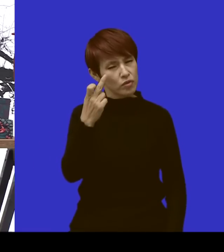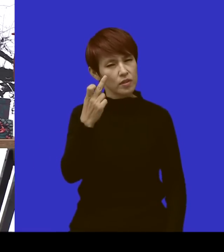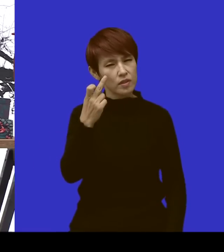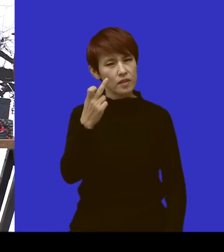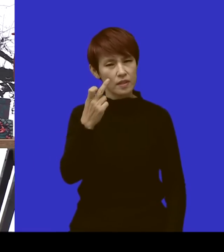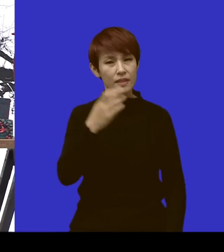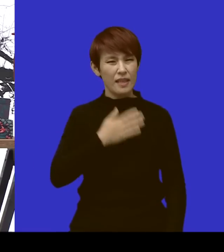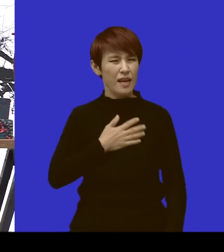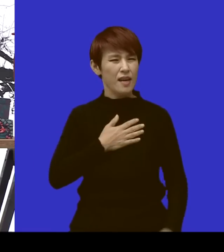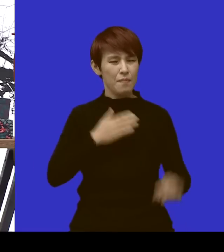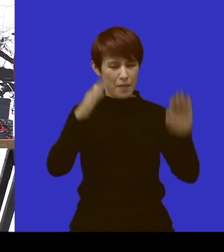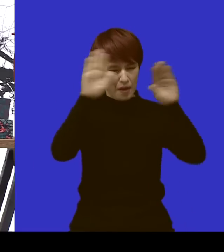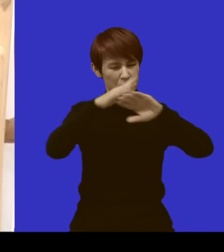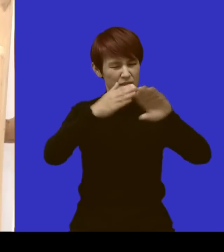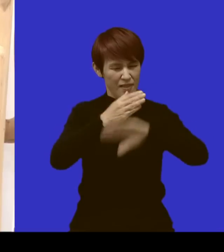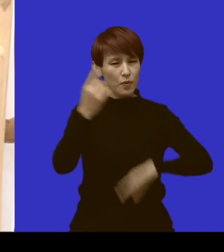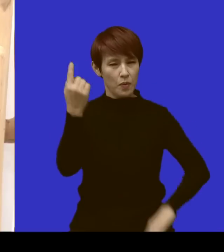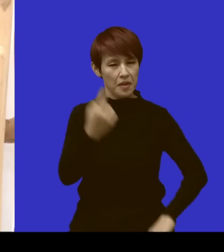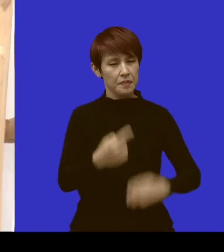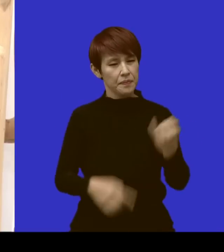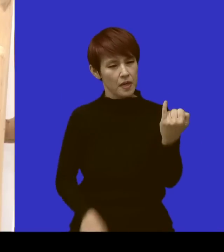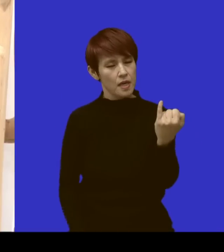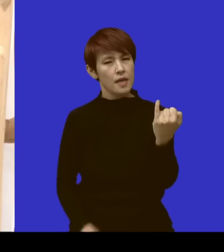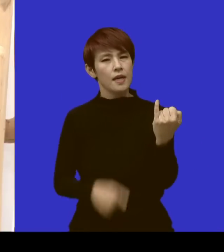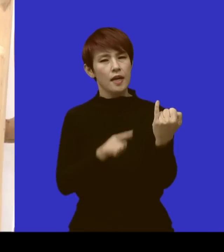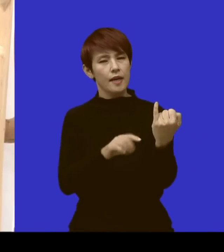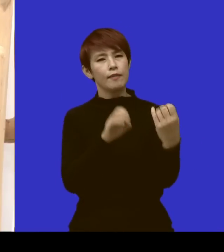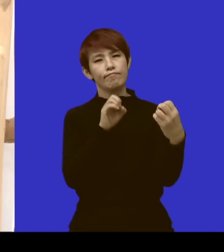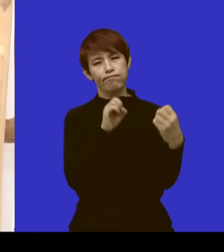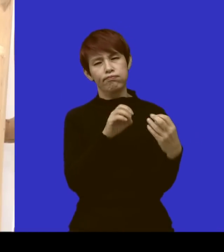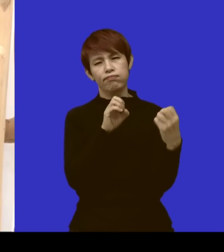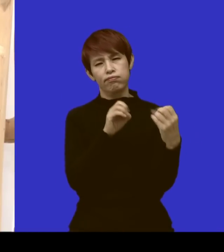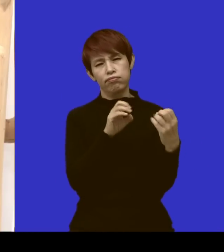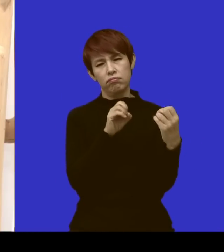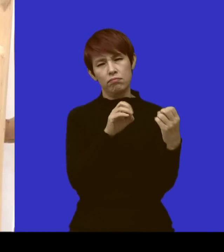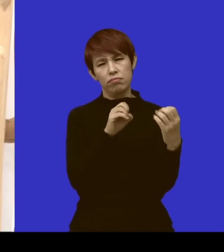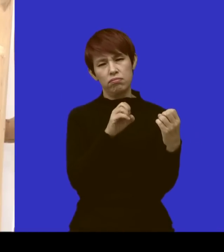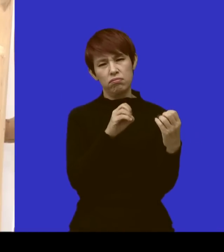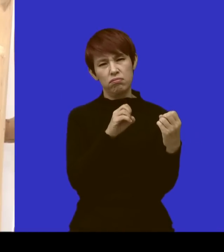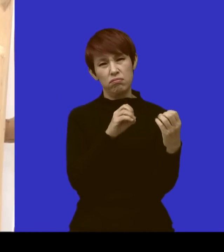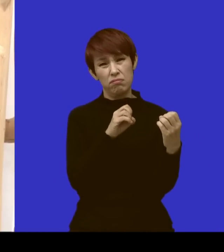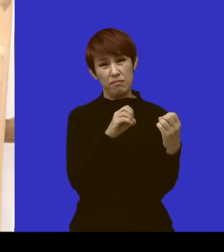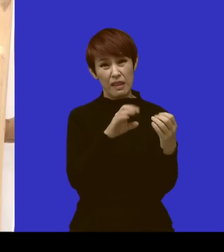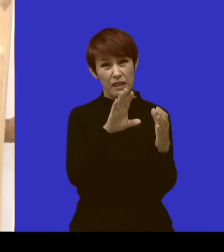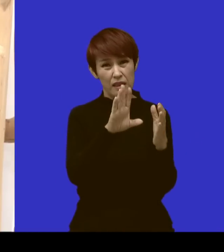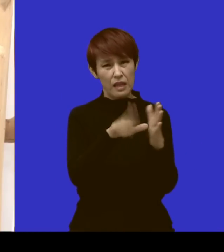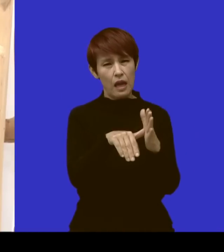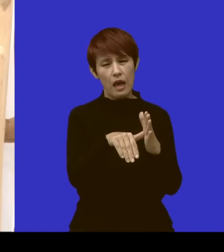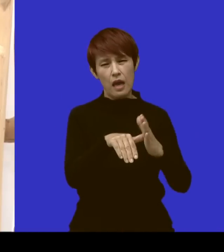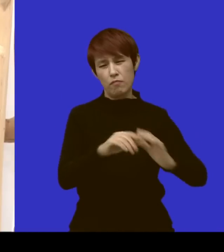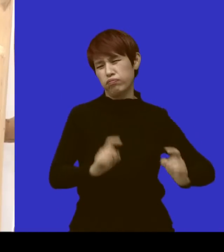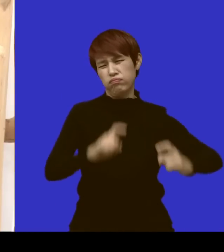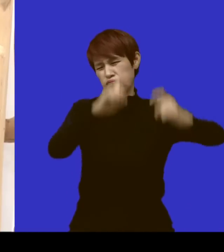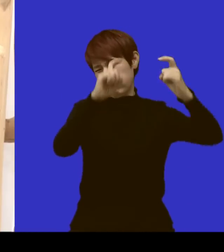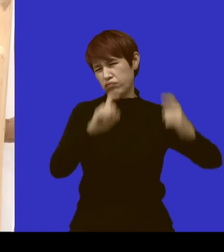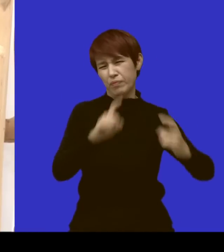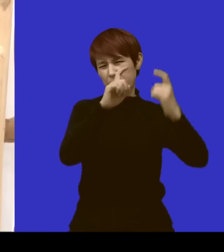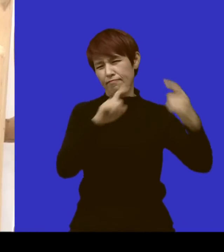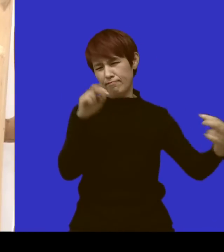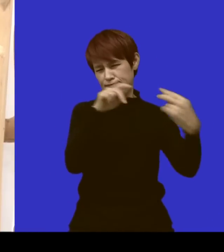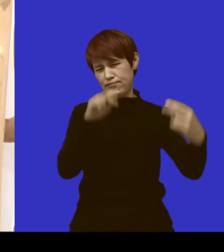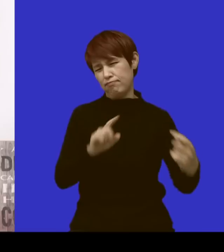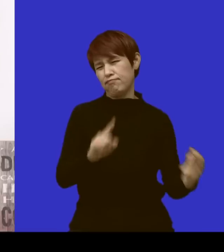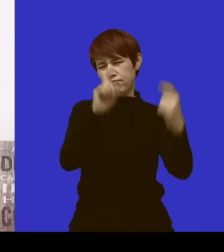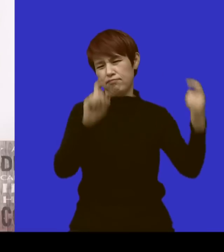들어왔는데 이제 있어서 어떠한 이제 이야기를 나눴어요. 근데 그게 안 되고 아까 얘기했듯이 부딪히면서 이제 계속 의견 조율이 네네.